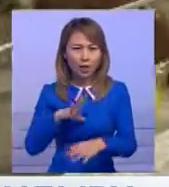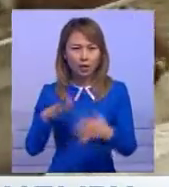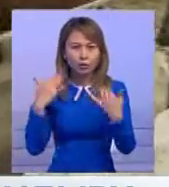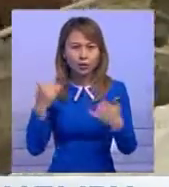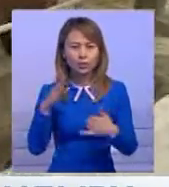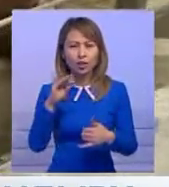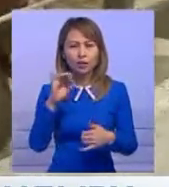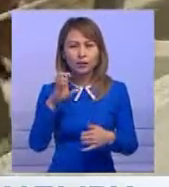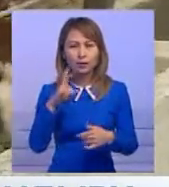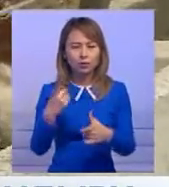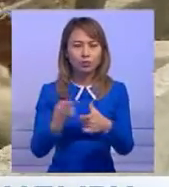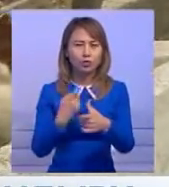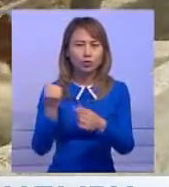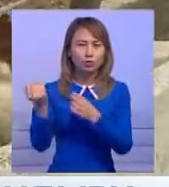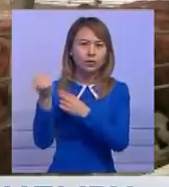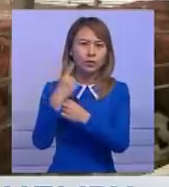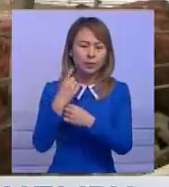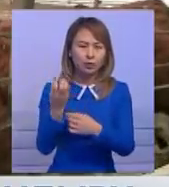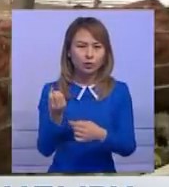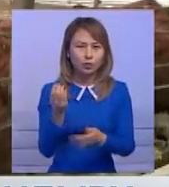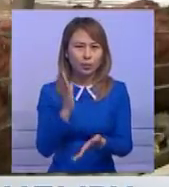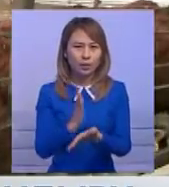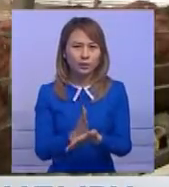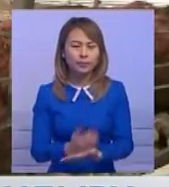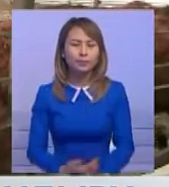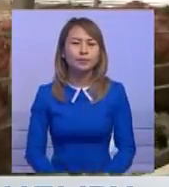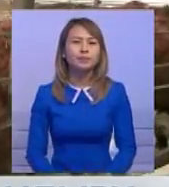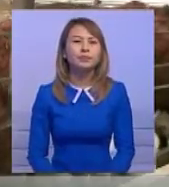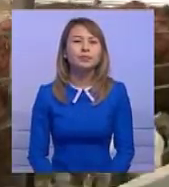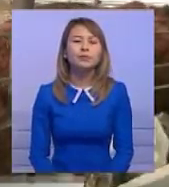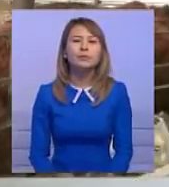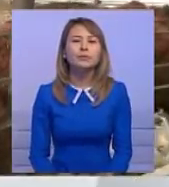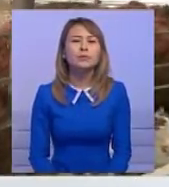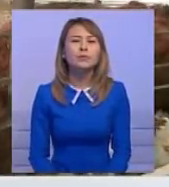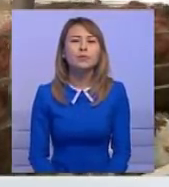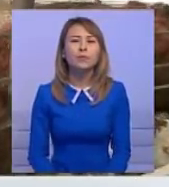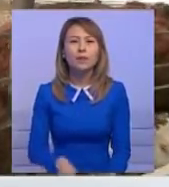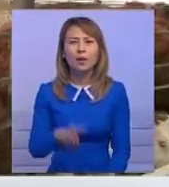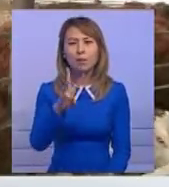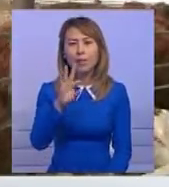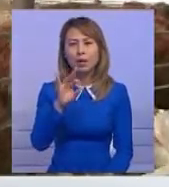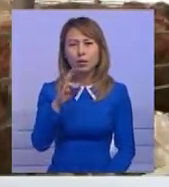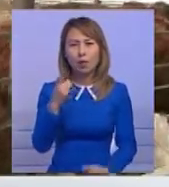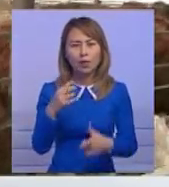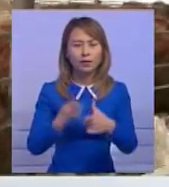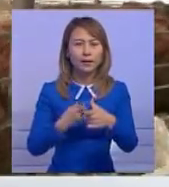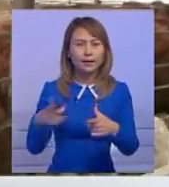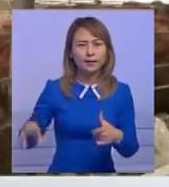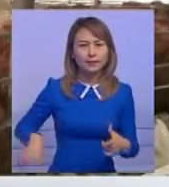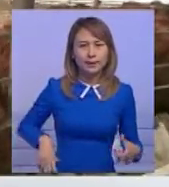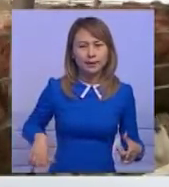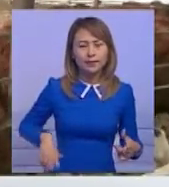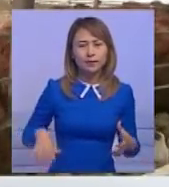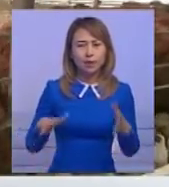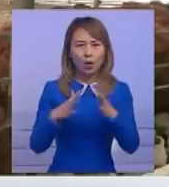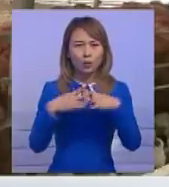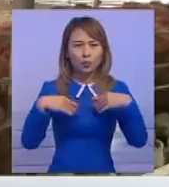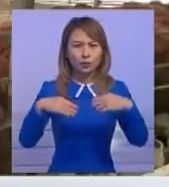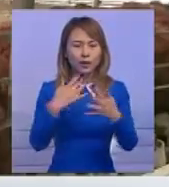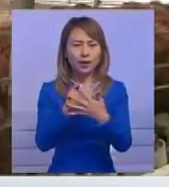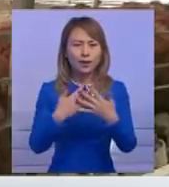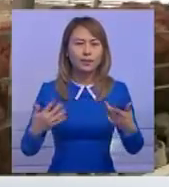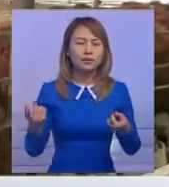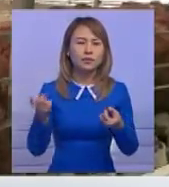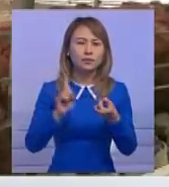Тәжікстан мемлекетінен тапсырыс түсіп жатыр екен. Монголия ауыл шаруашылығы министрінің мал шаруашылығы департаментінің директоры өзінің